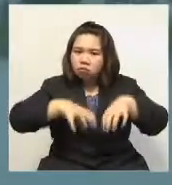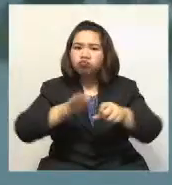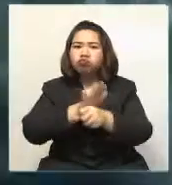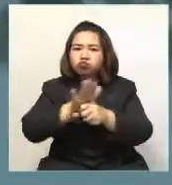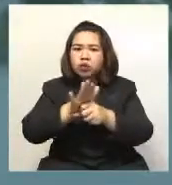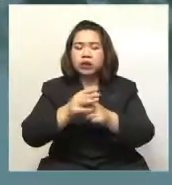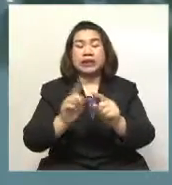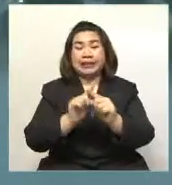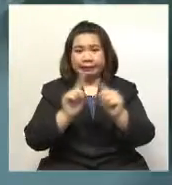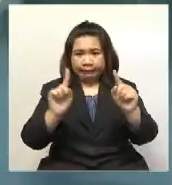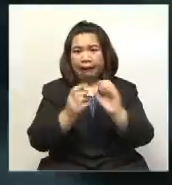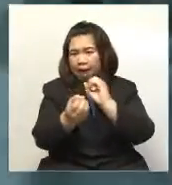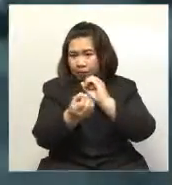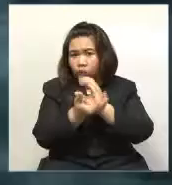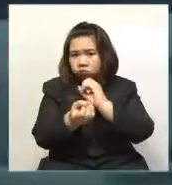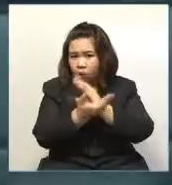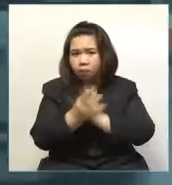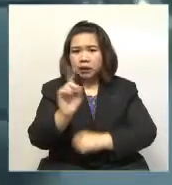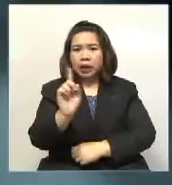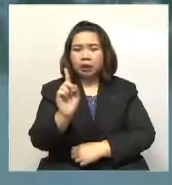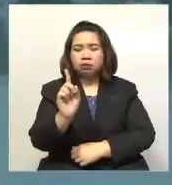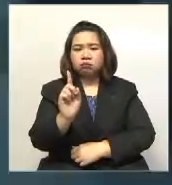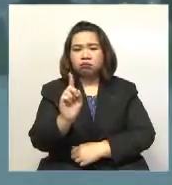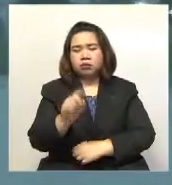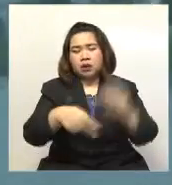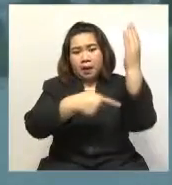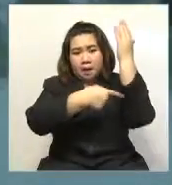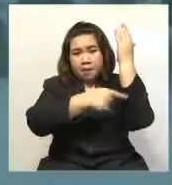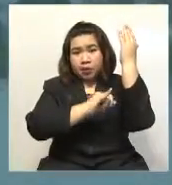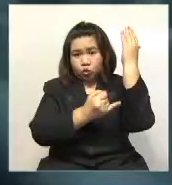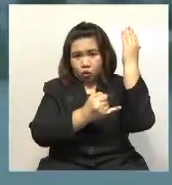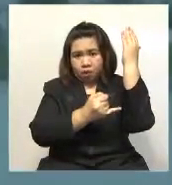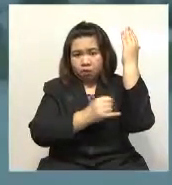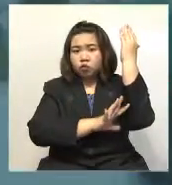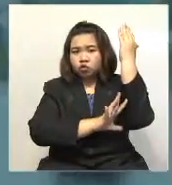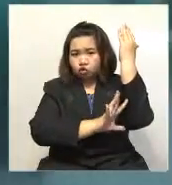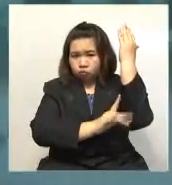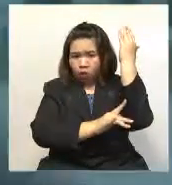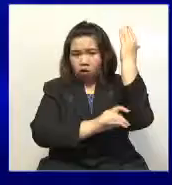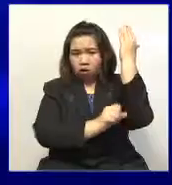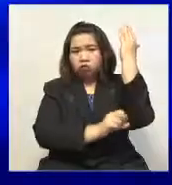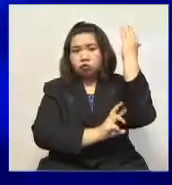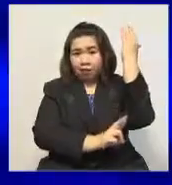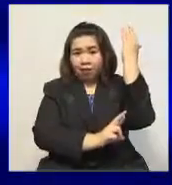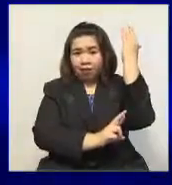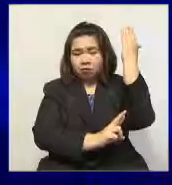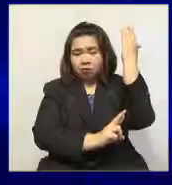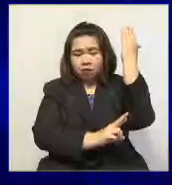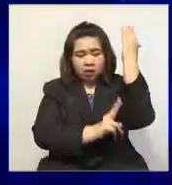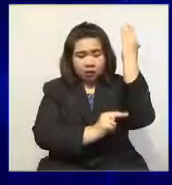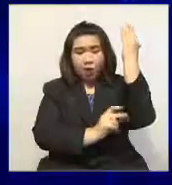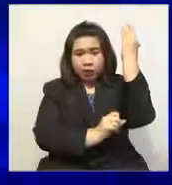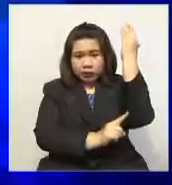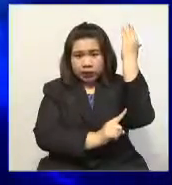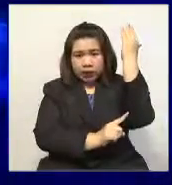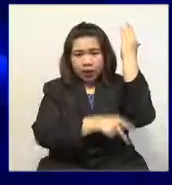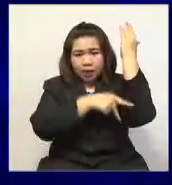พื้นที่ที่คาดว่าจะได้รผลกระทบนะคะมีที่จัหวดประจบขริขัน ชุมพร สุราทธานี นค